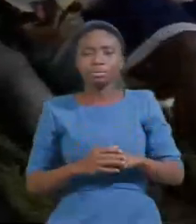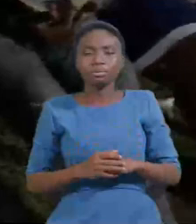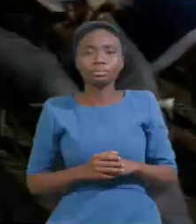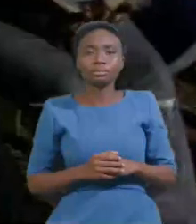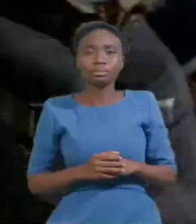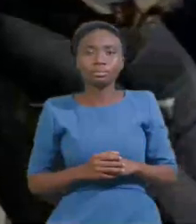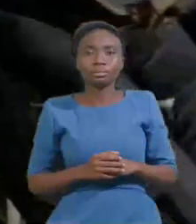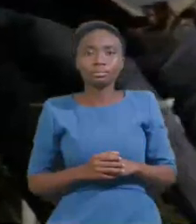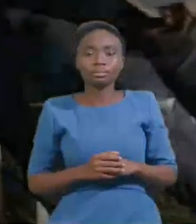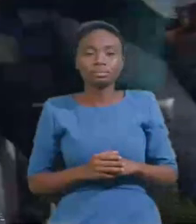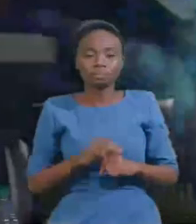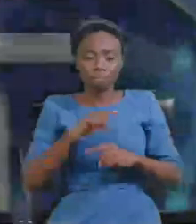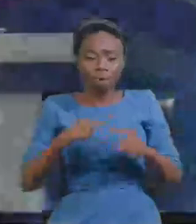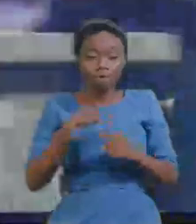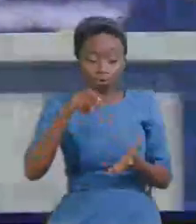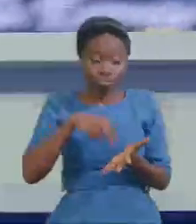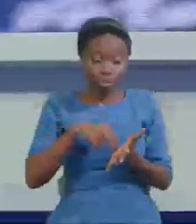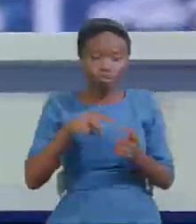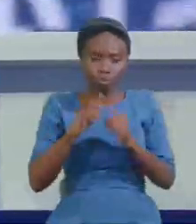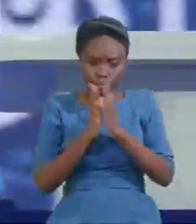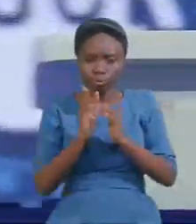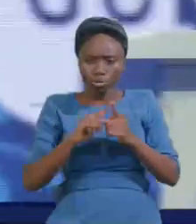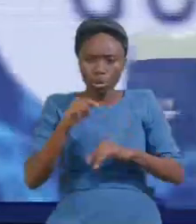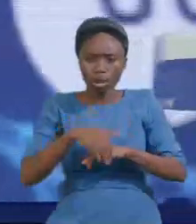Ce soir, Dieu t'accordera la puissance.